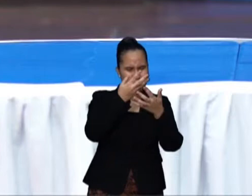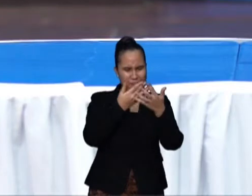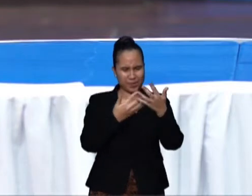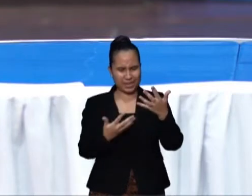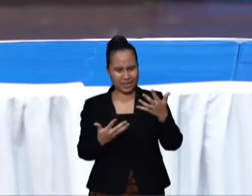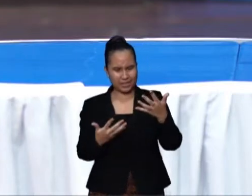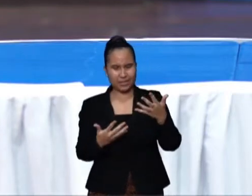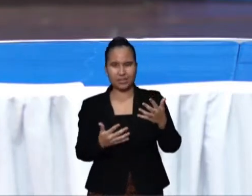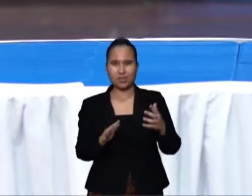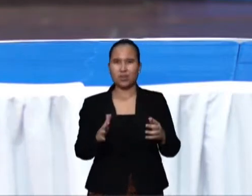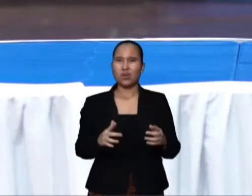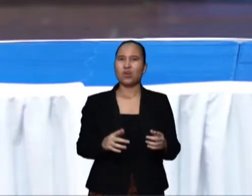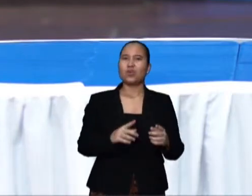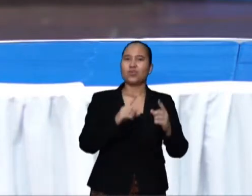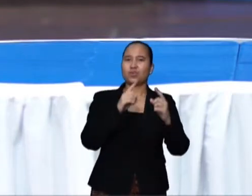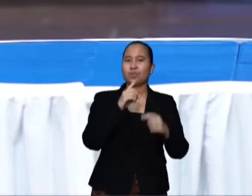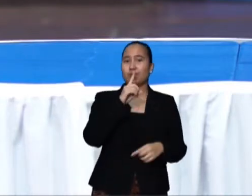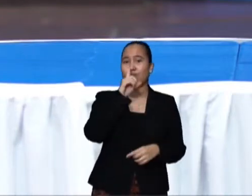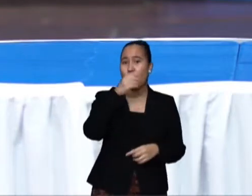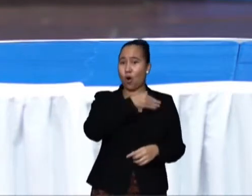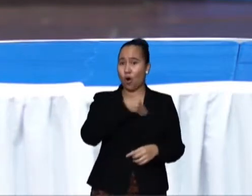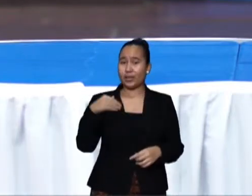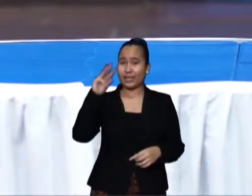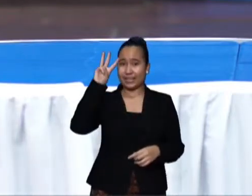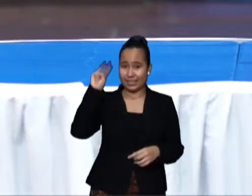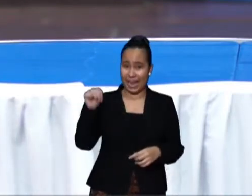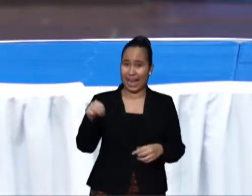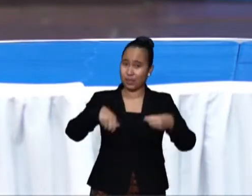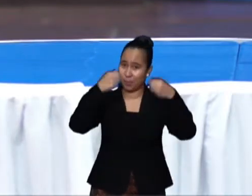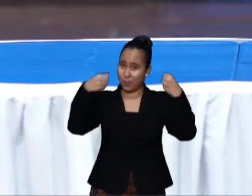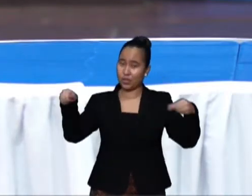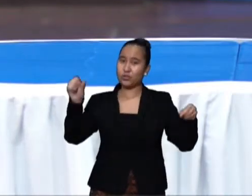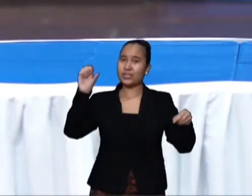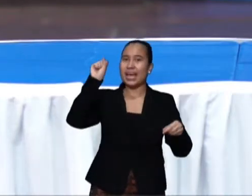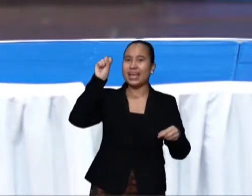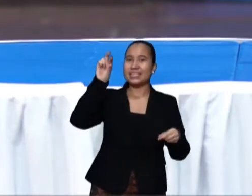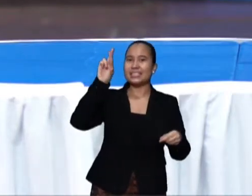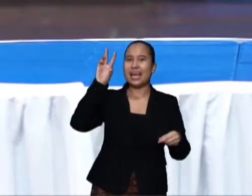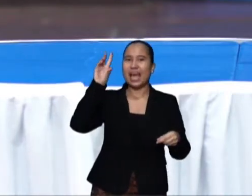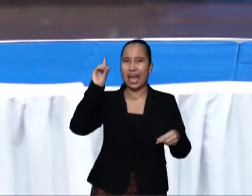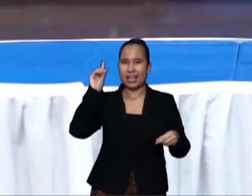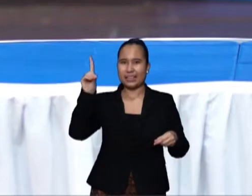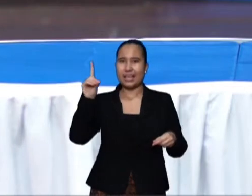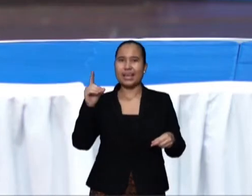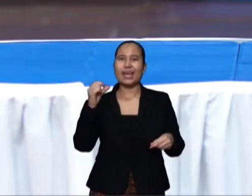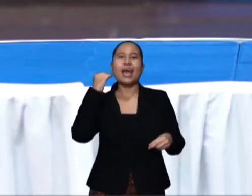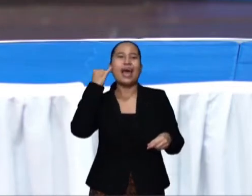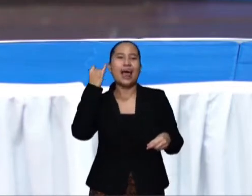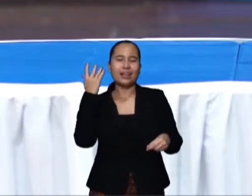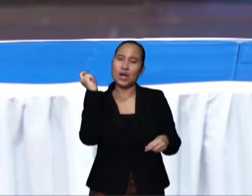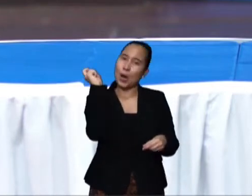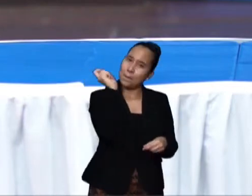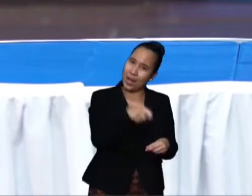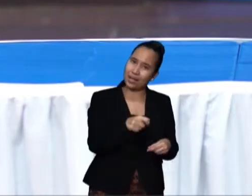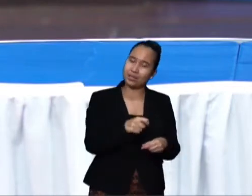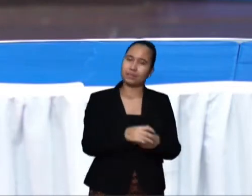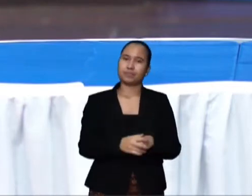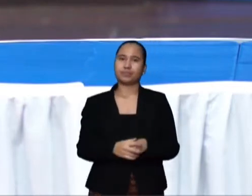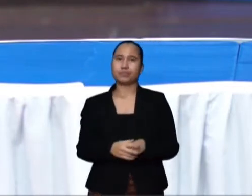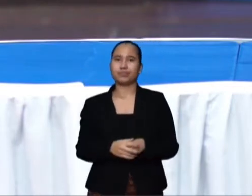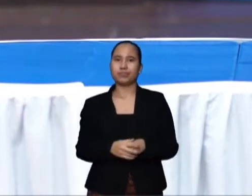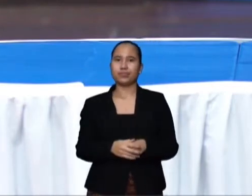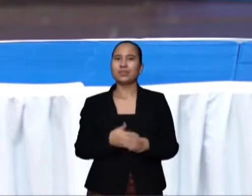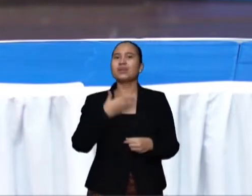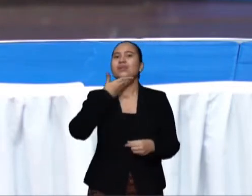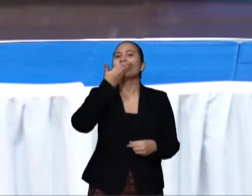bedrag van rond de 30 miljoen SRD per maand. Dat is wat is gevraagd aan de minister van Financiën om dat ter beschikking te stellen